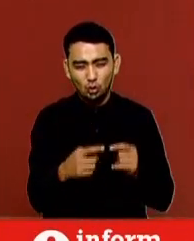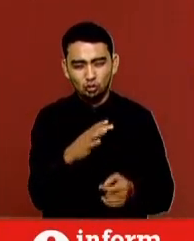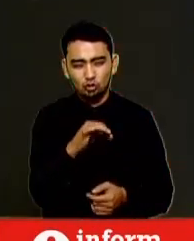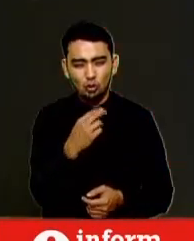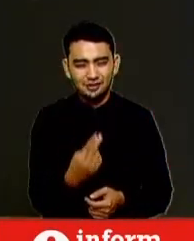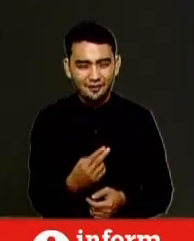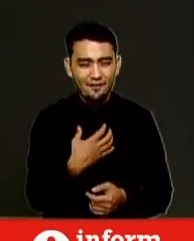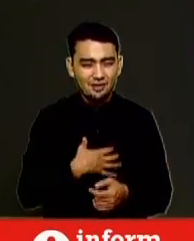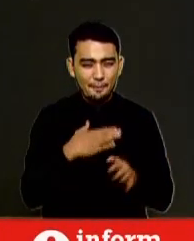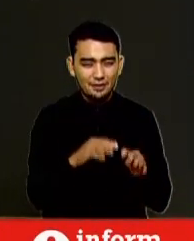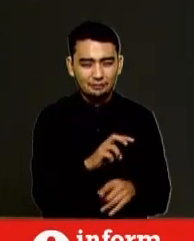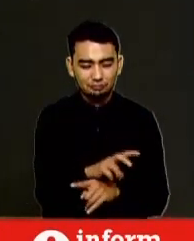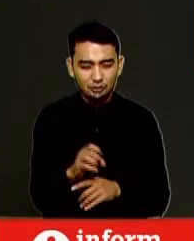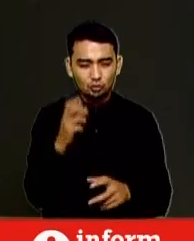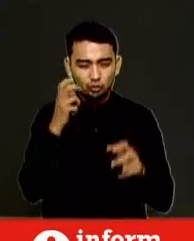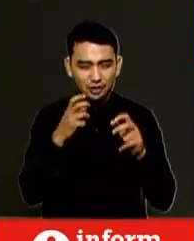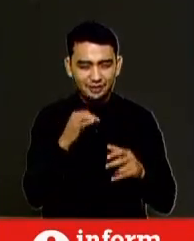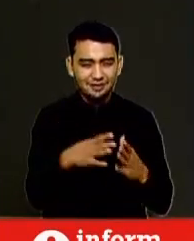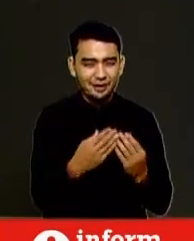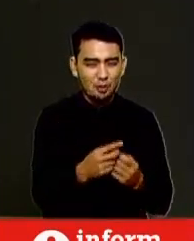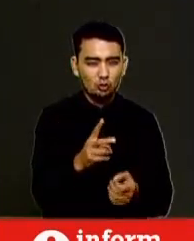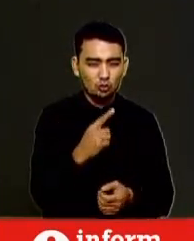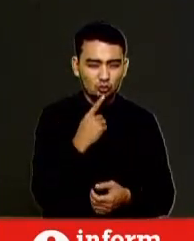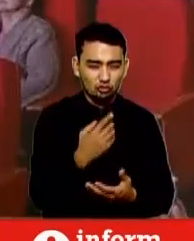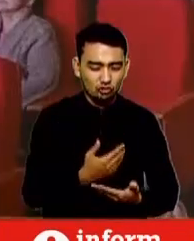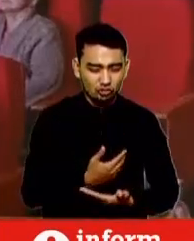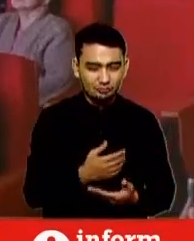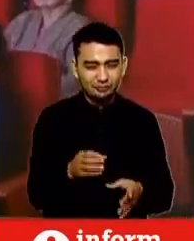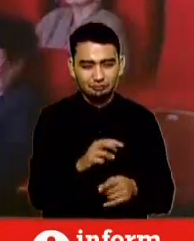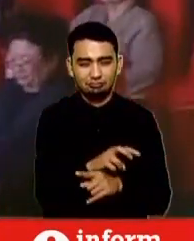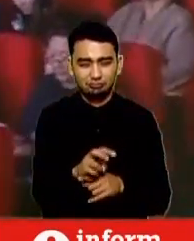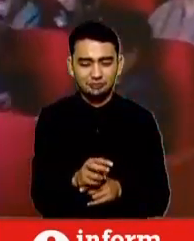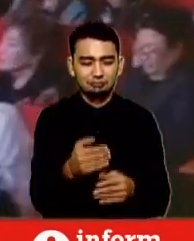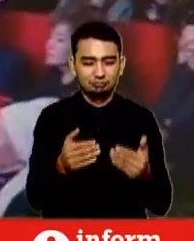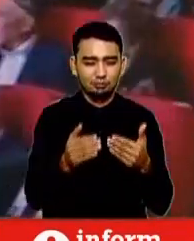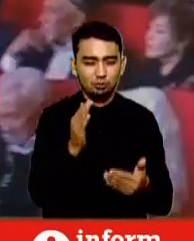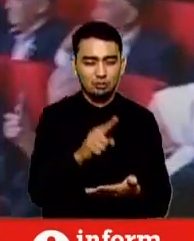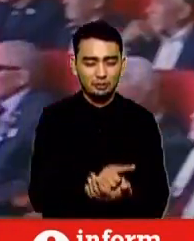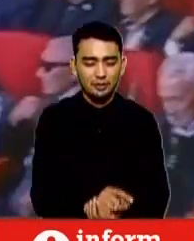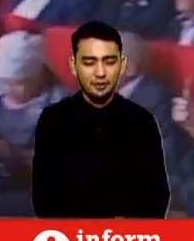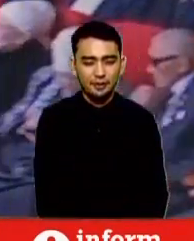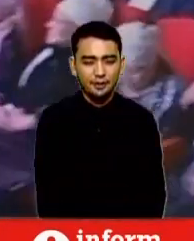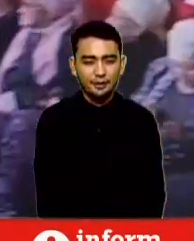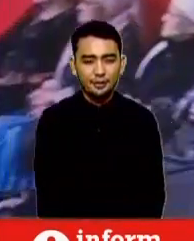Проведут встречи со студентами и малообеспеченными семьями. Анастасия Новикова, Дурнабзиев, Абзал Туребеков, Информбюро Шымкент.